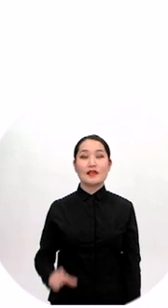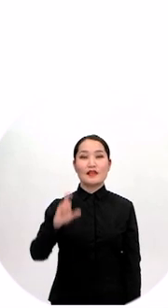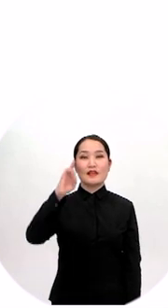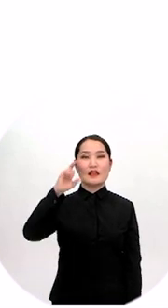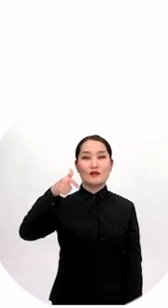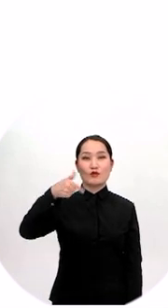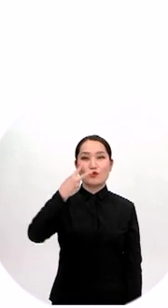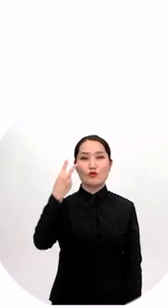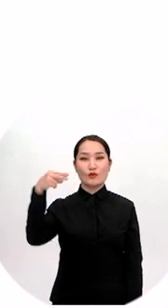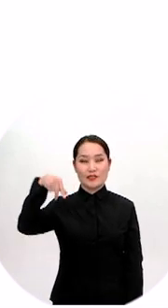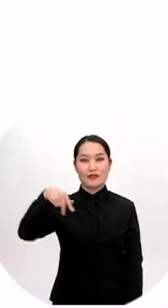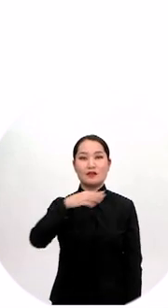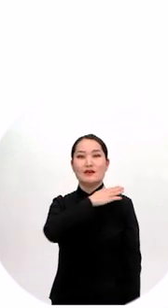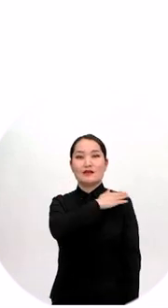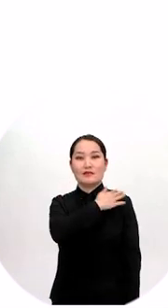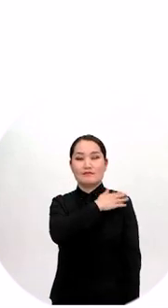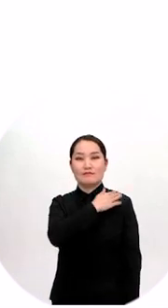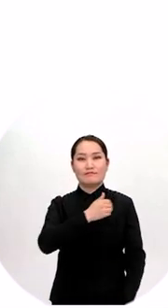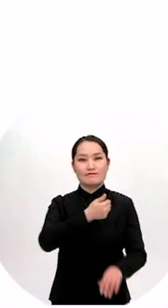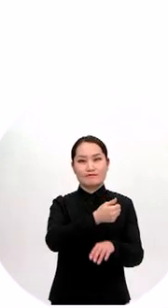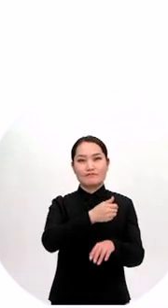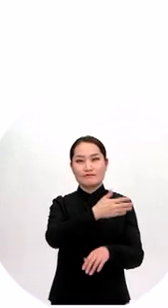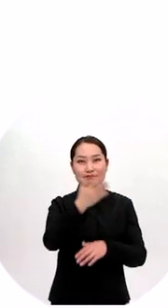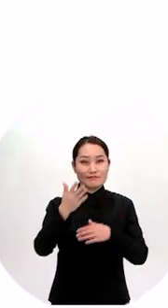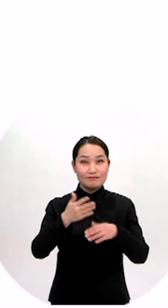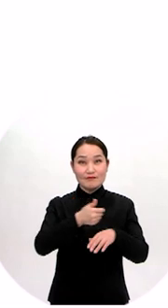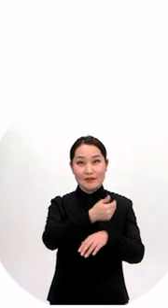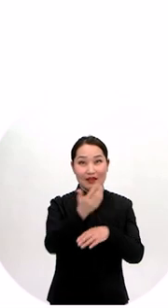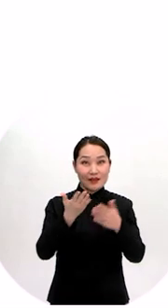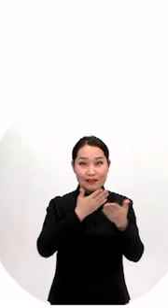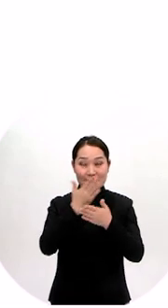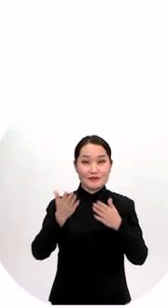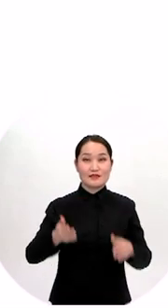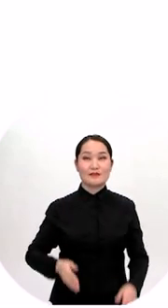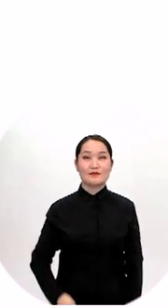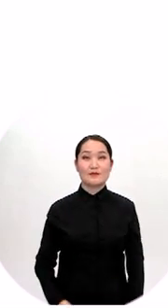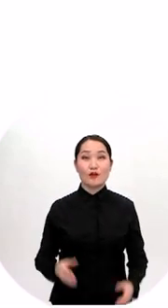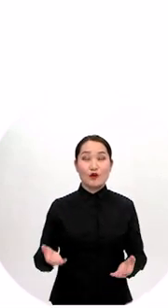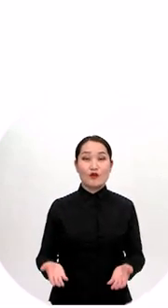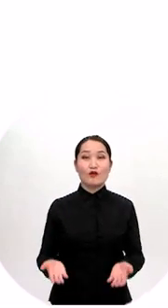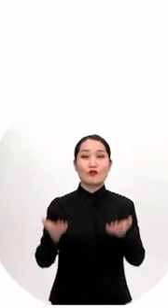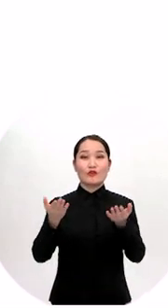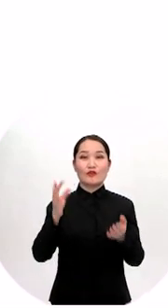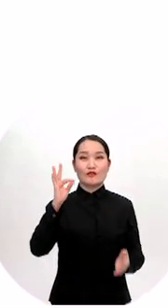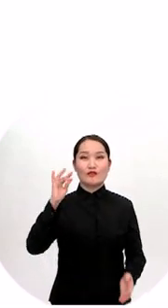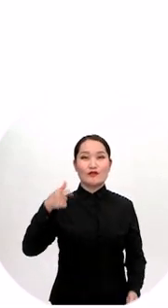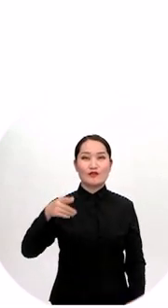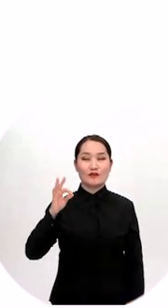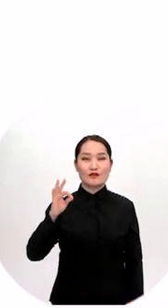Эргүүл. Эргүүлийн цагдаа. Өрг. Дээш нь